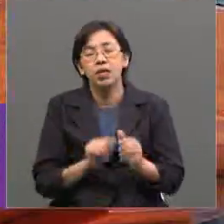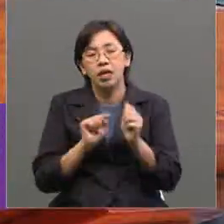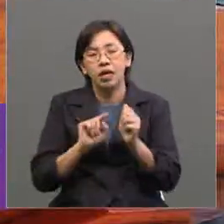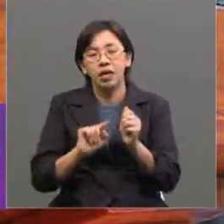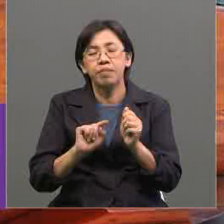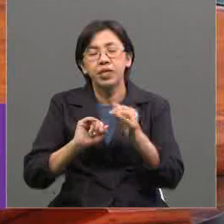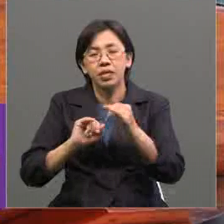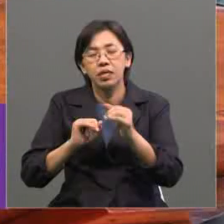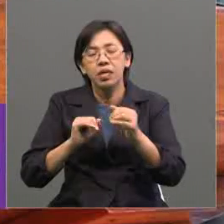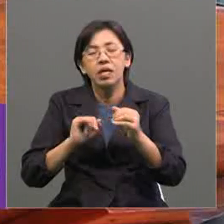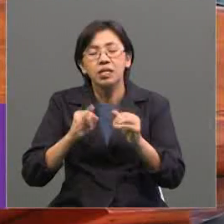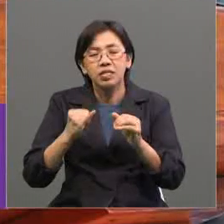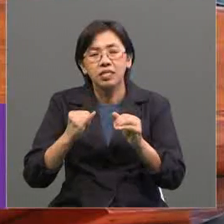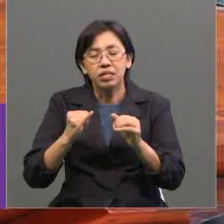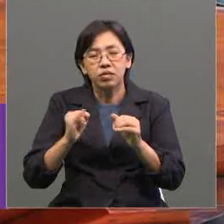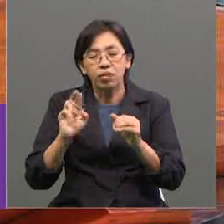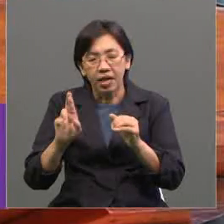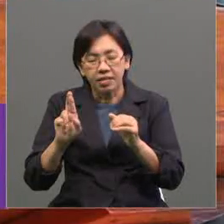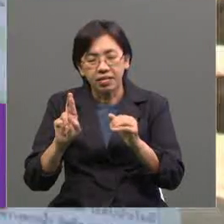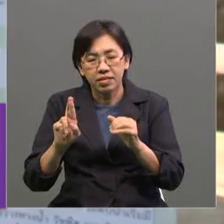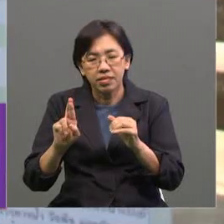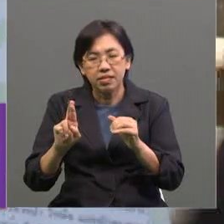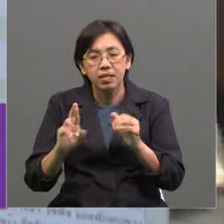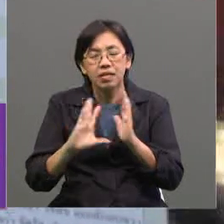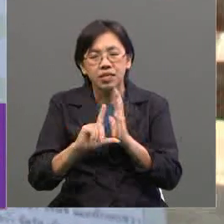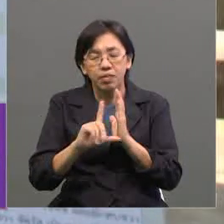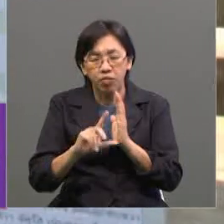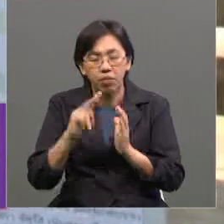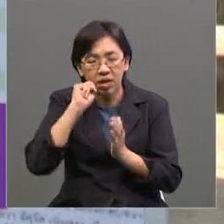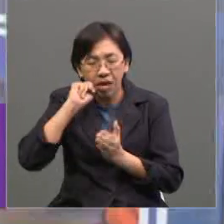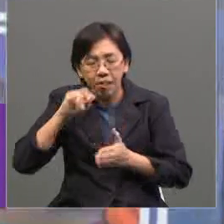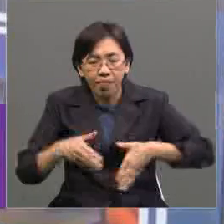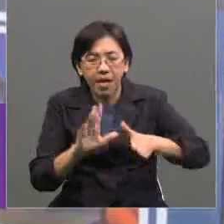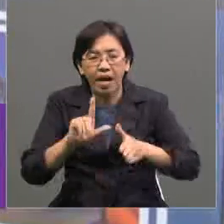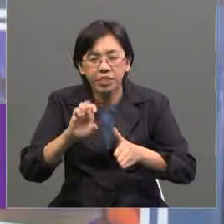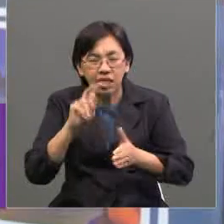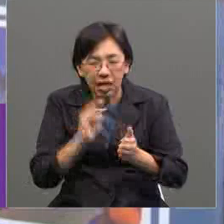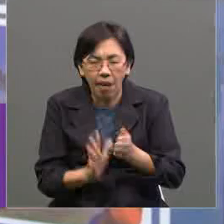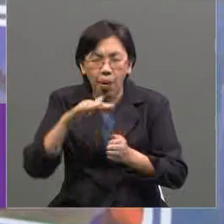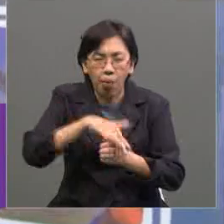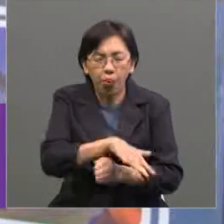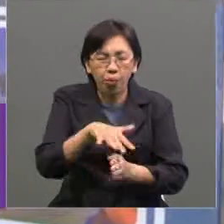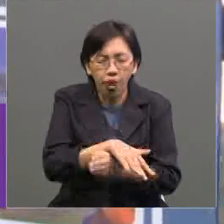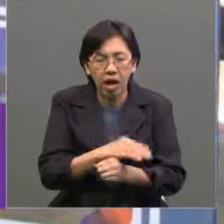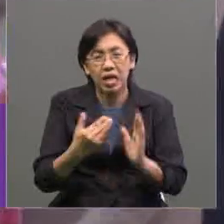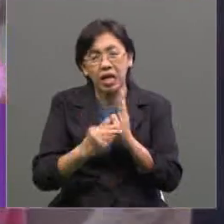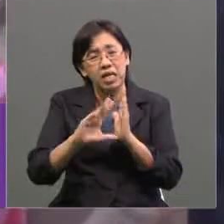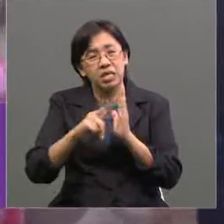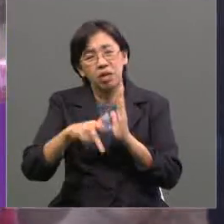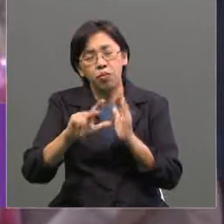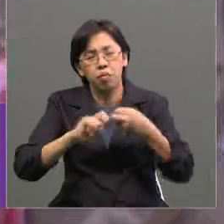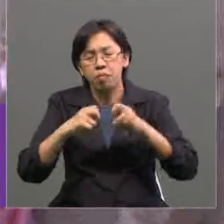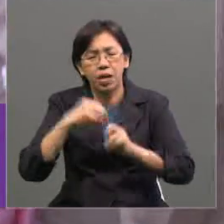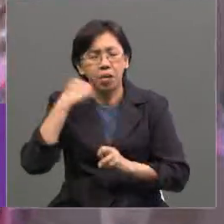จตุรัสจังหวัดชัยภูมิคือที่นี่เนี่ยเจอปัญหาน้ำท่วมจากลำน้ำชีล้นตลิ่งท่านรัฐมนตรีบอกว่าจริงๆชัยภูมินี่เจอทุกปี